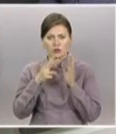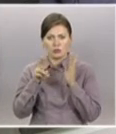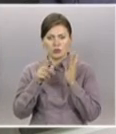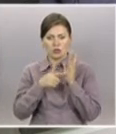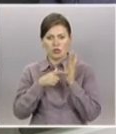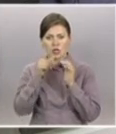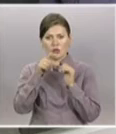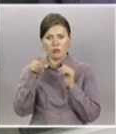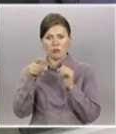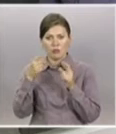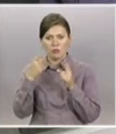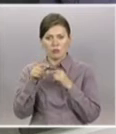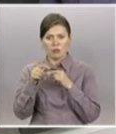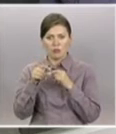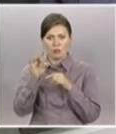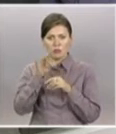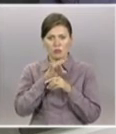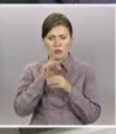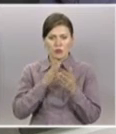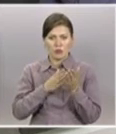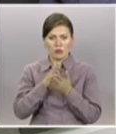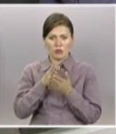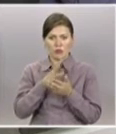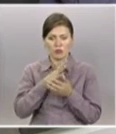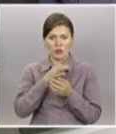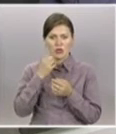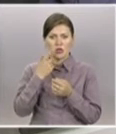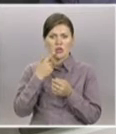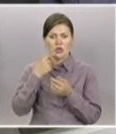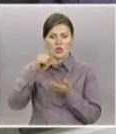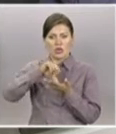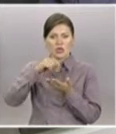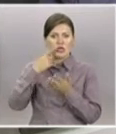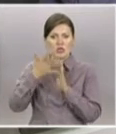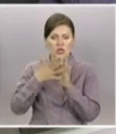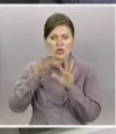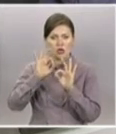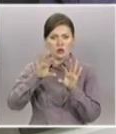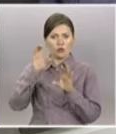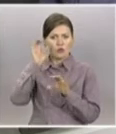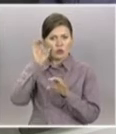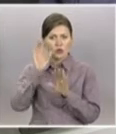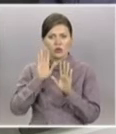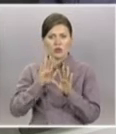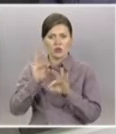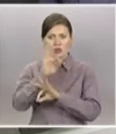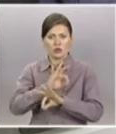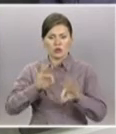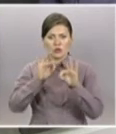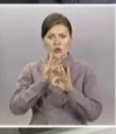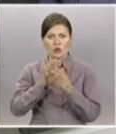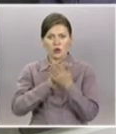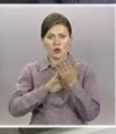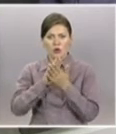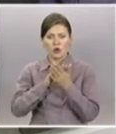адам басқа бір діни ағымдардан лекция тыңдауға кетті. Осы ешқандай жерден